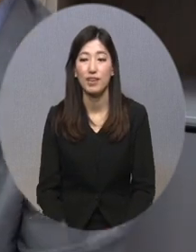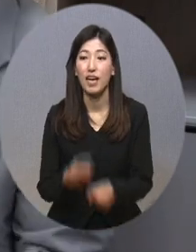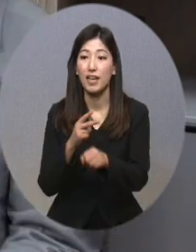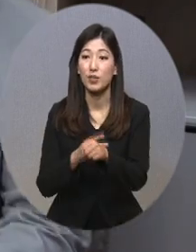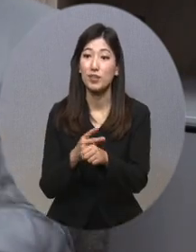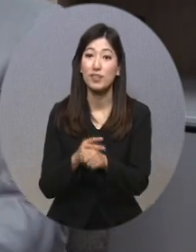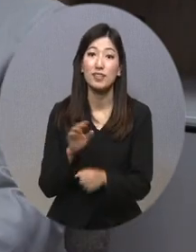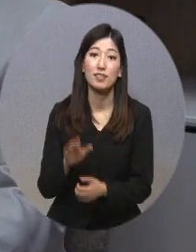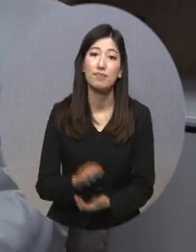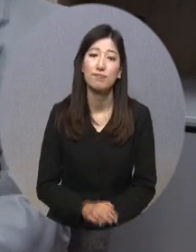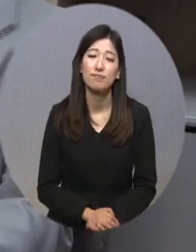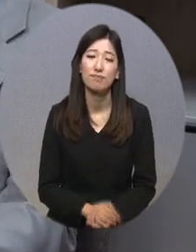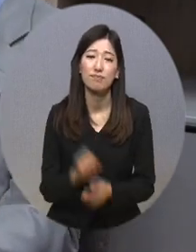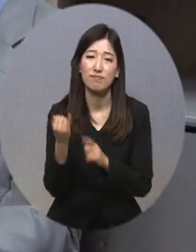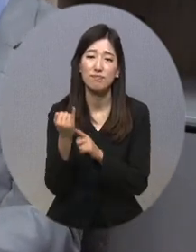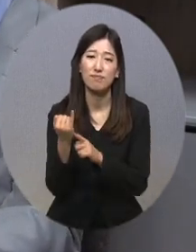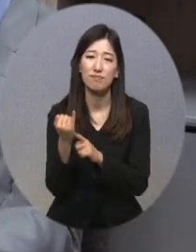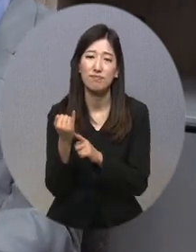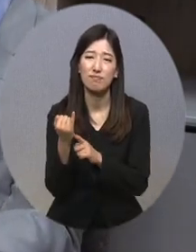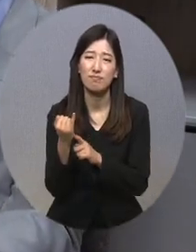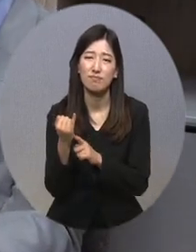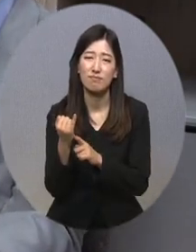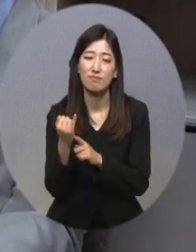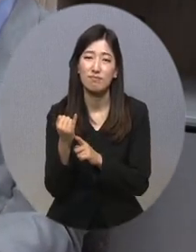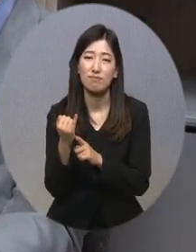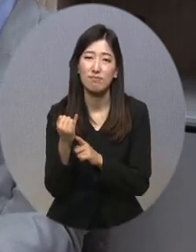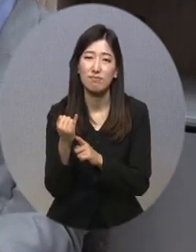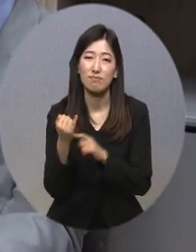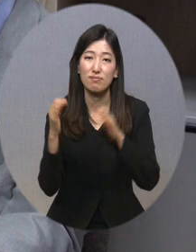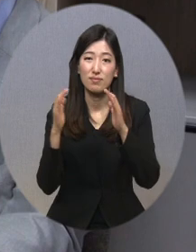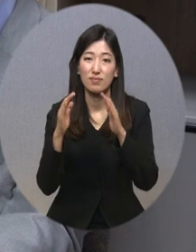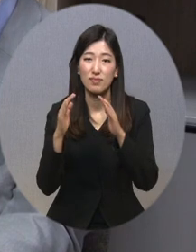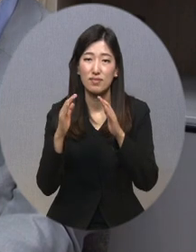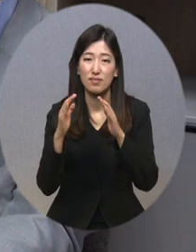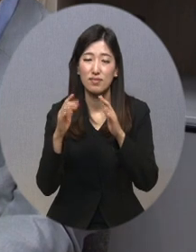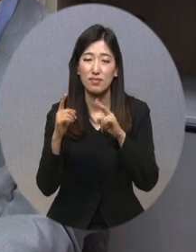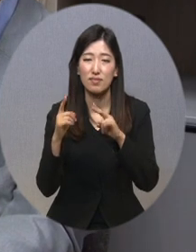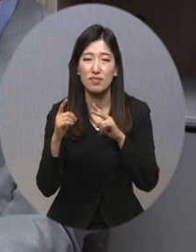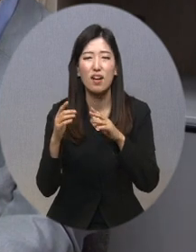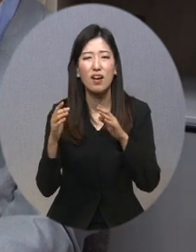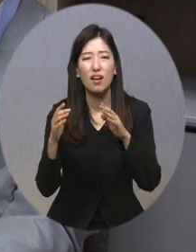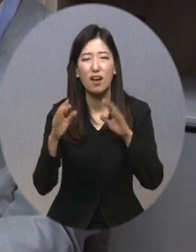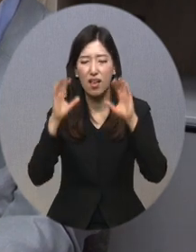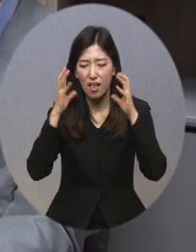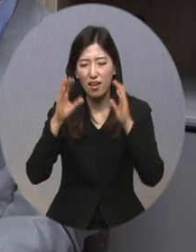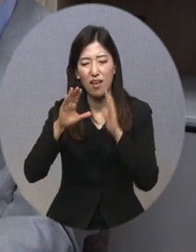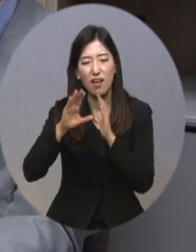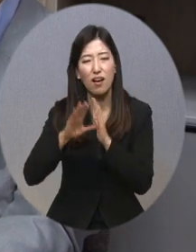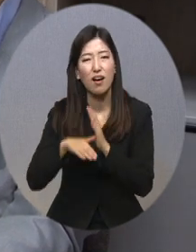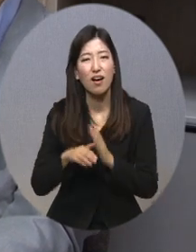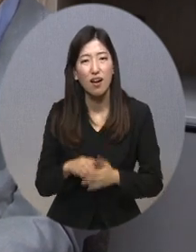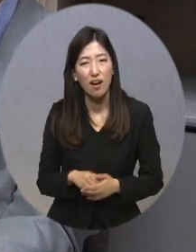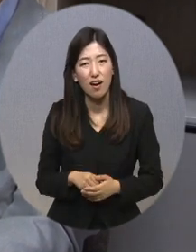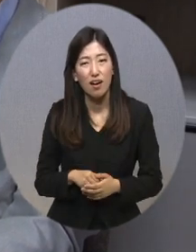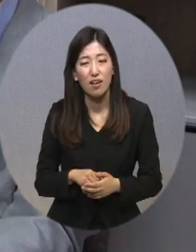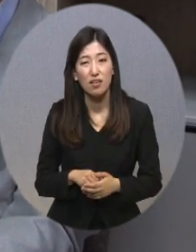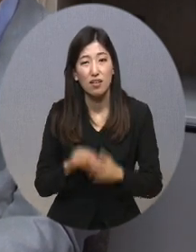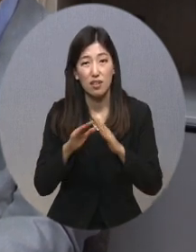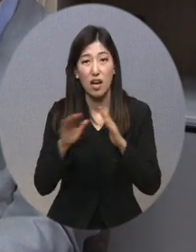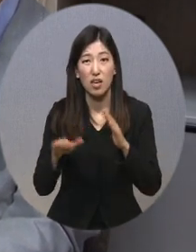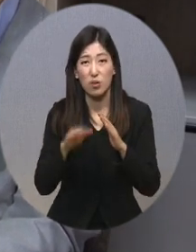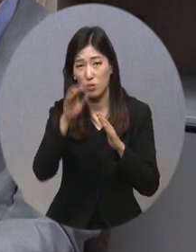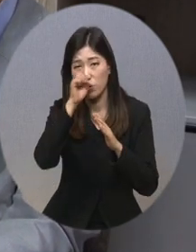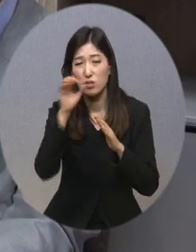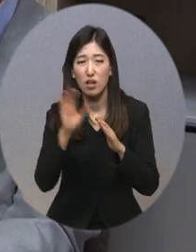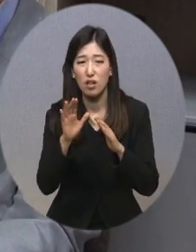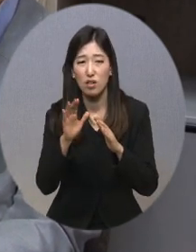교수님은 어릴 적에는 아주 어려운 환경에서 자랐다고 들었는데 그 과정에서 공부도 매우 힘들게 하셨고 네.